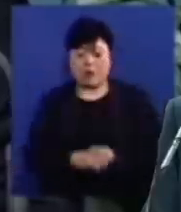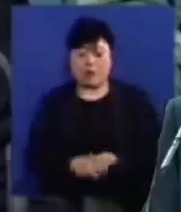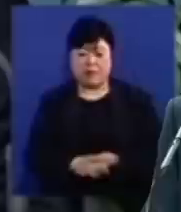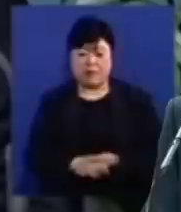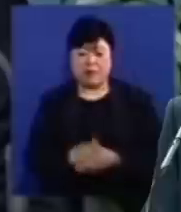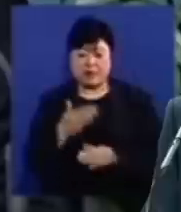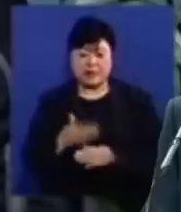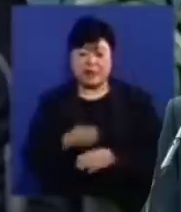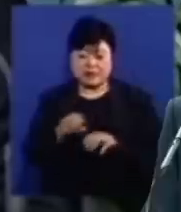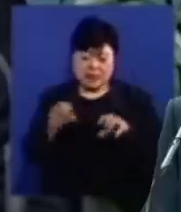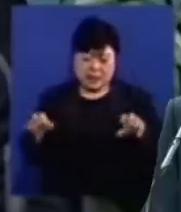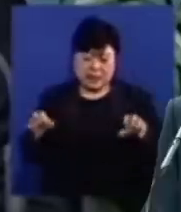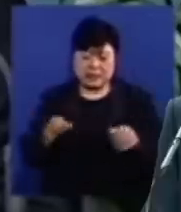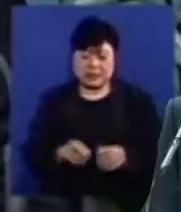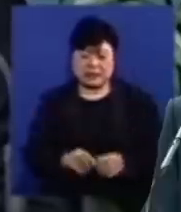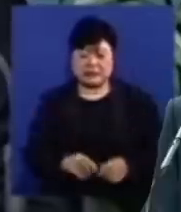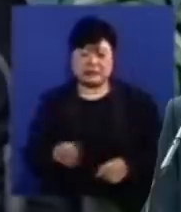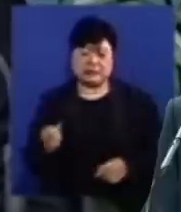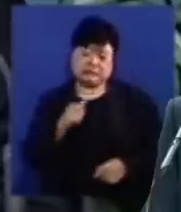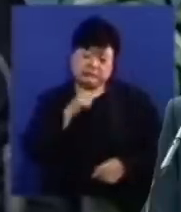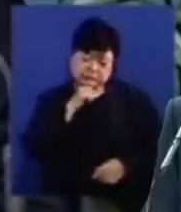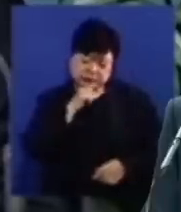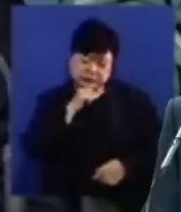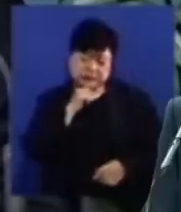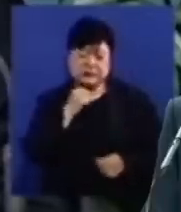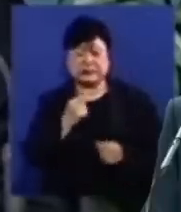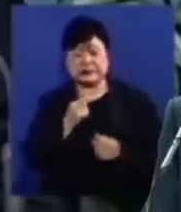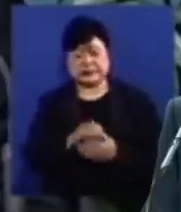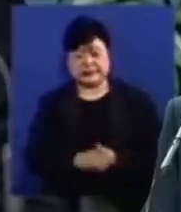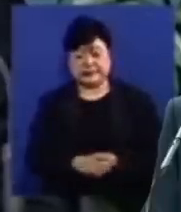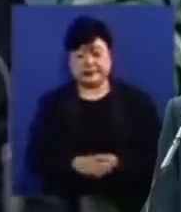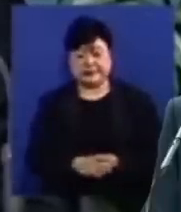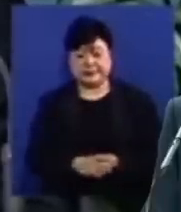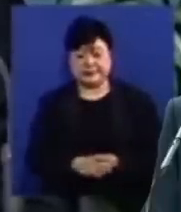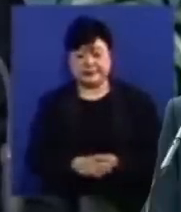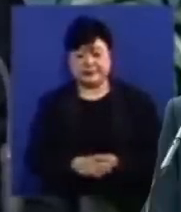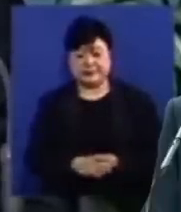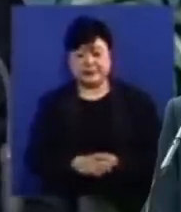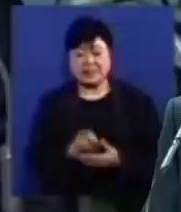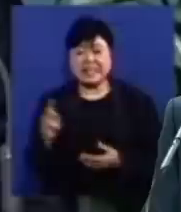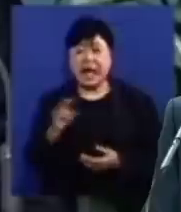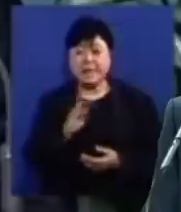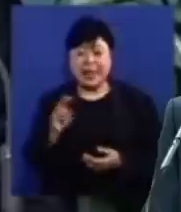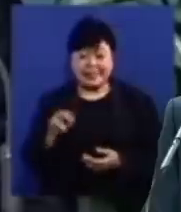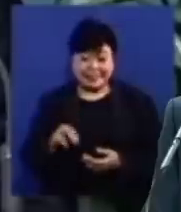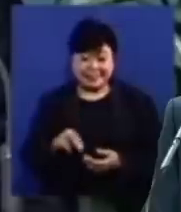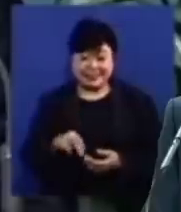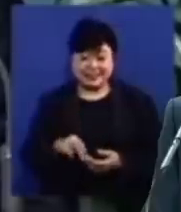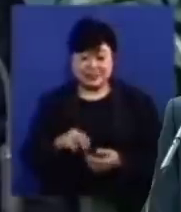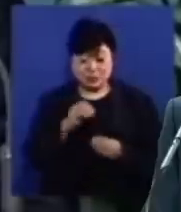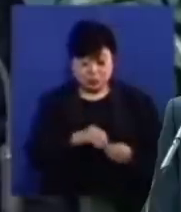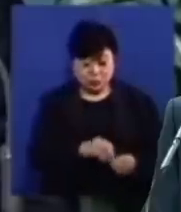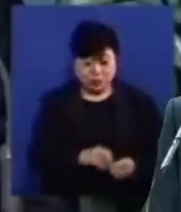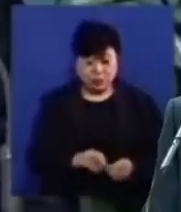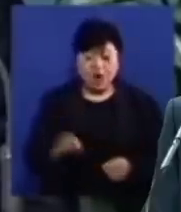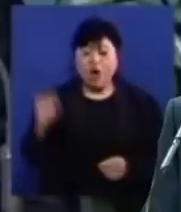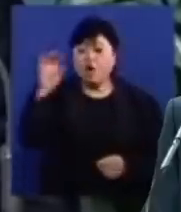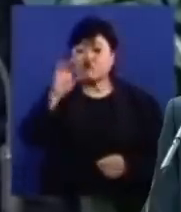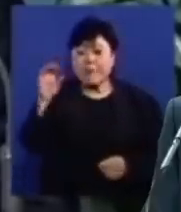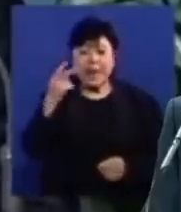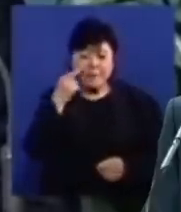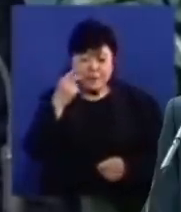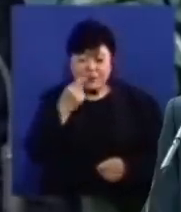또 다른 여러 나라에서 별로 잘 살지 못해요 지금까지도. 그러나 야벳은 구라파 사람, 미국